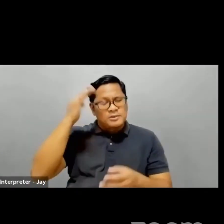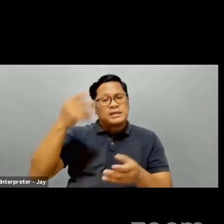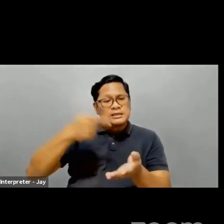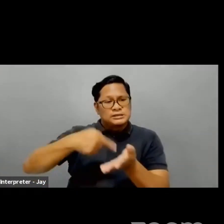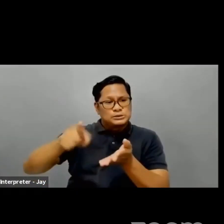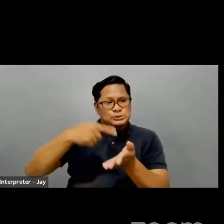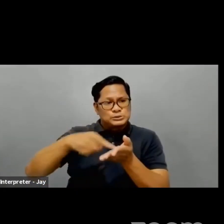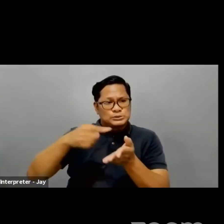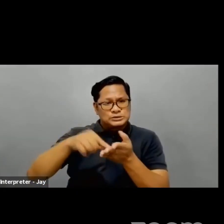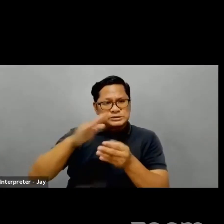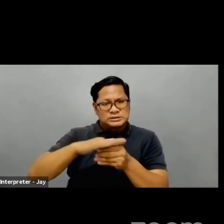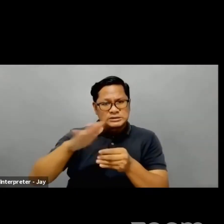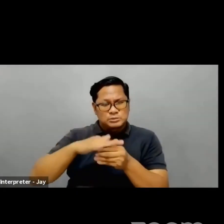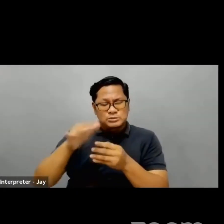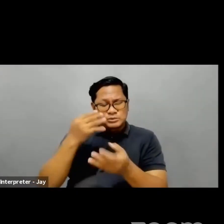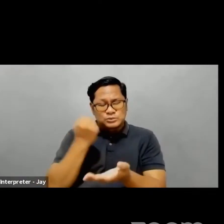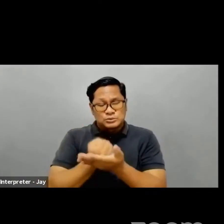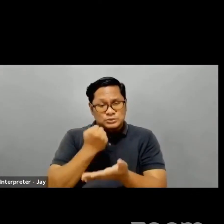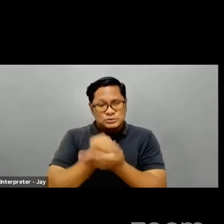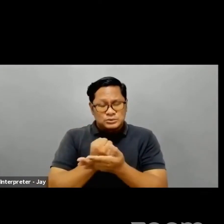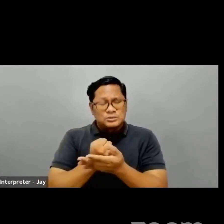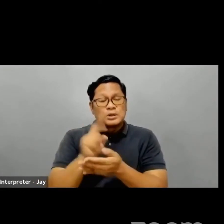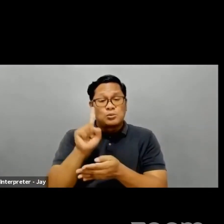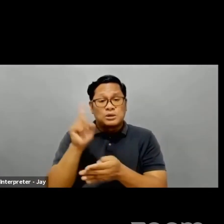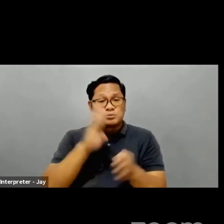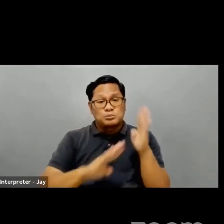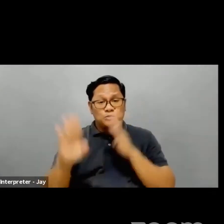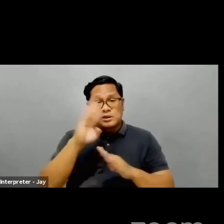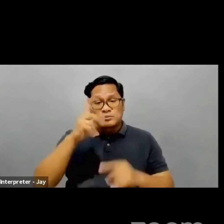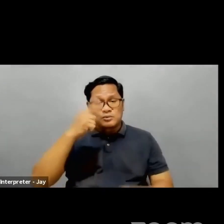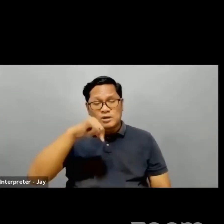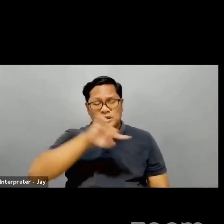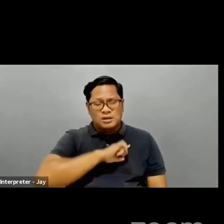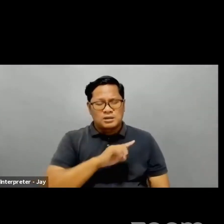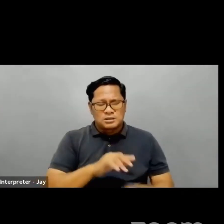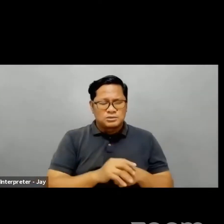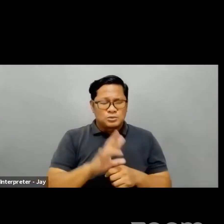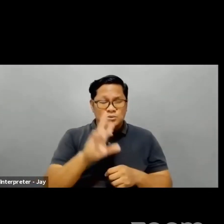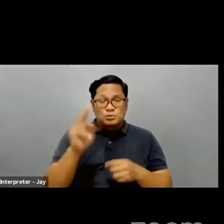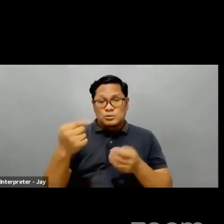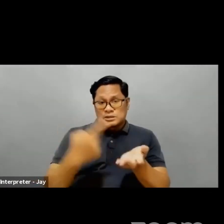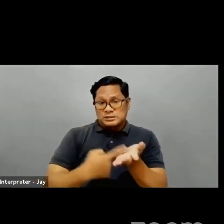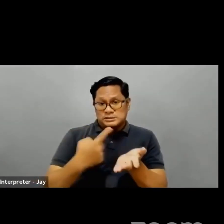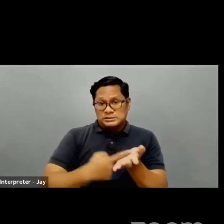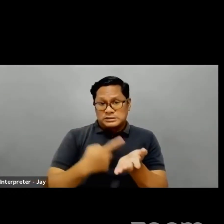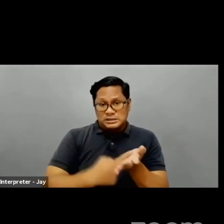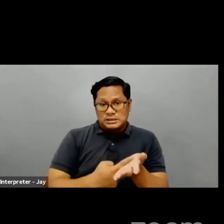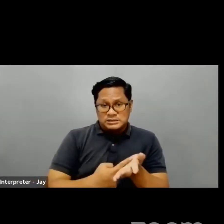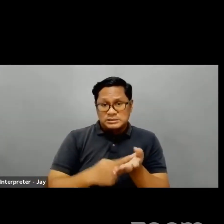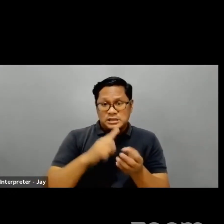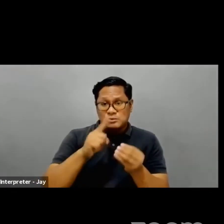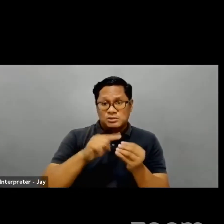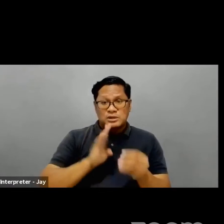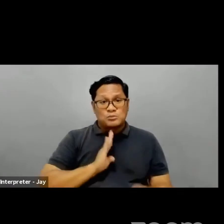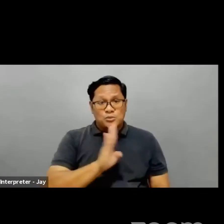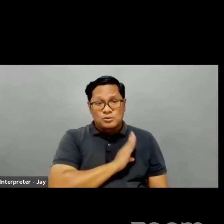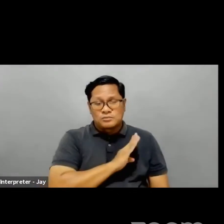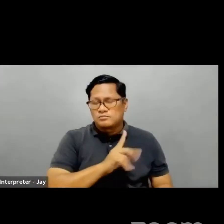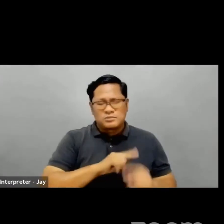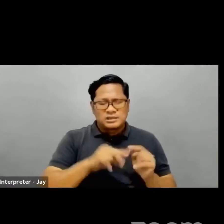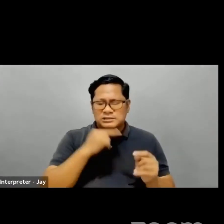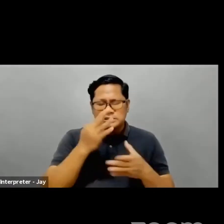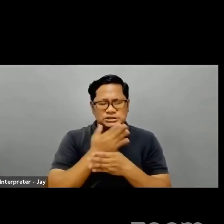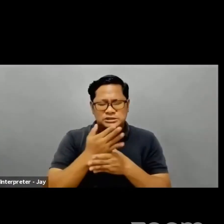na wages nga. In fact, ang problema nga namin was yung tinalakay dito. Incidentally, nasa board ako pero hindi ako shareholder.